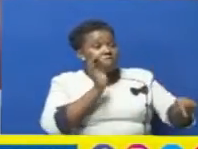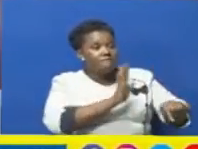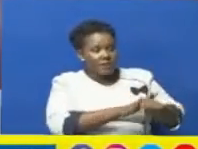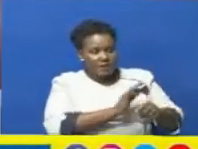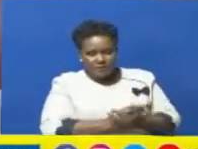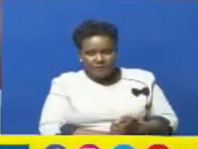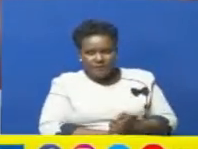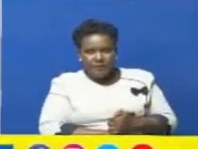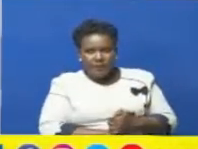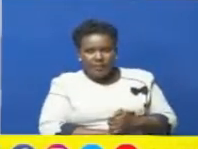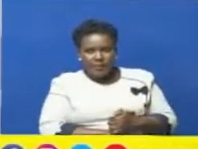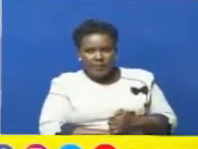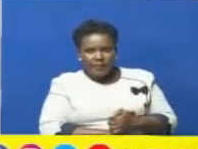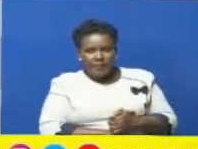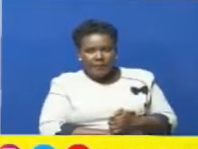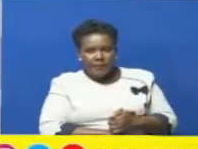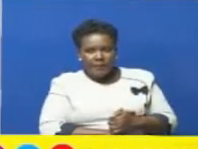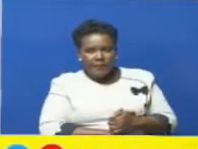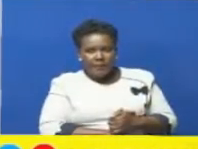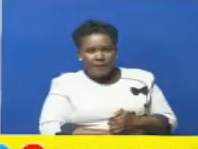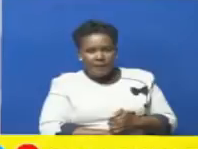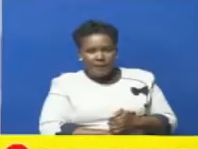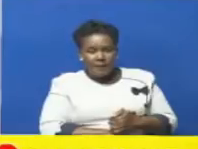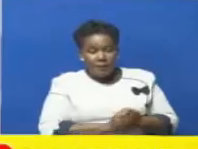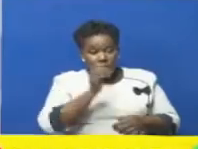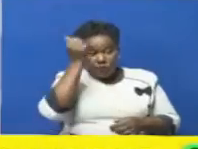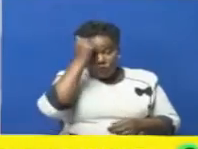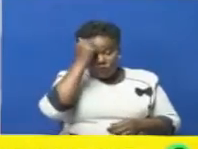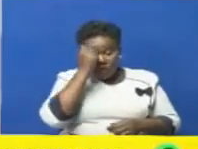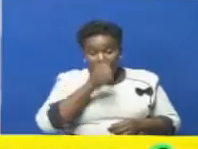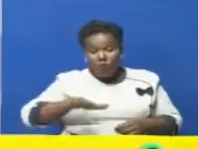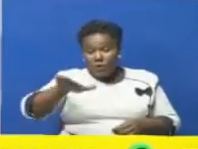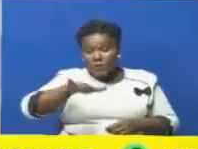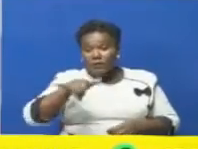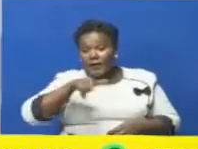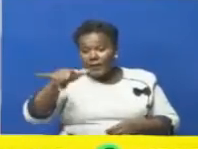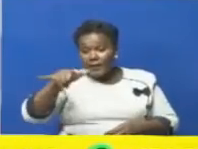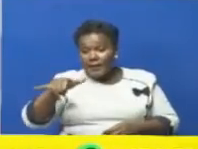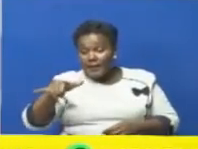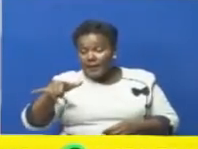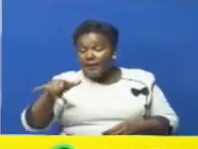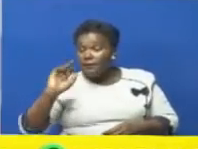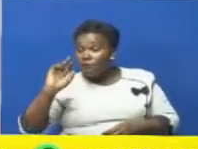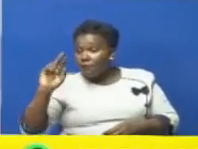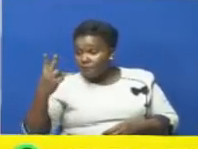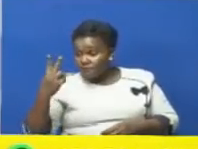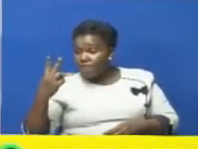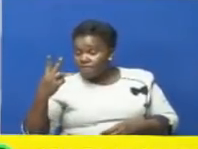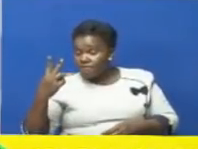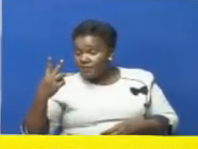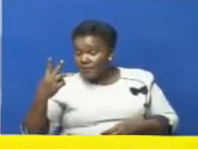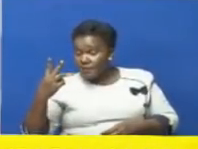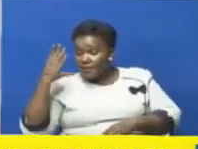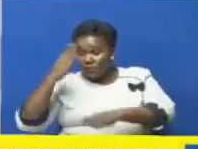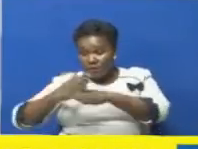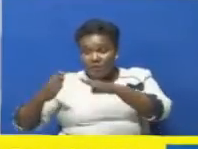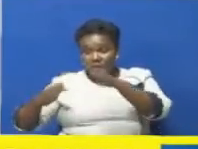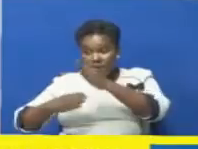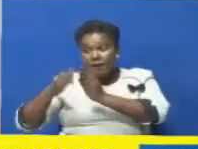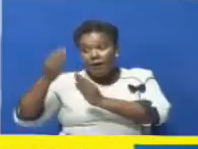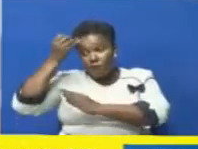miundombinu. Nakumbuka kwamba Wafaransa ndio walijenga Terminal 2 ya uwanja wa ndege wa Julius Kambarage